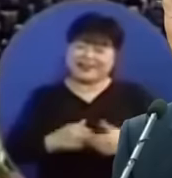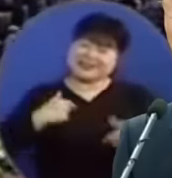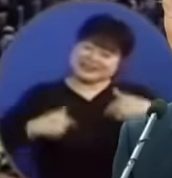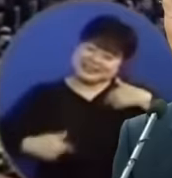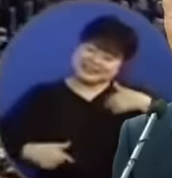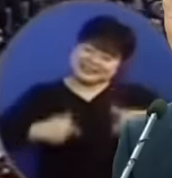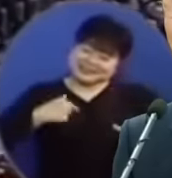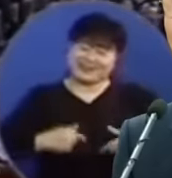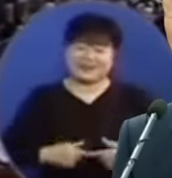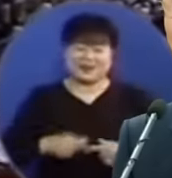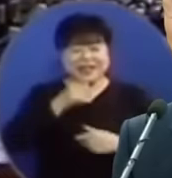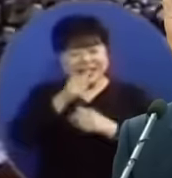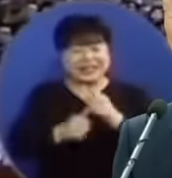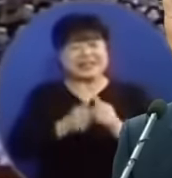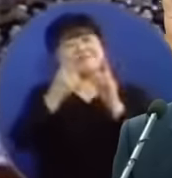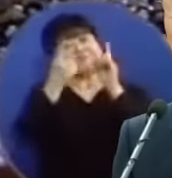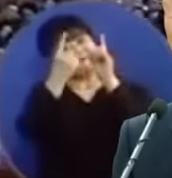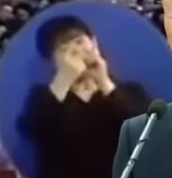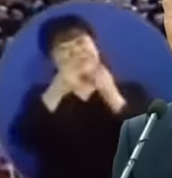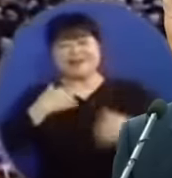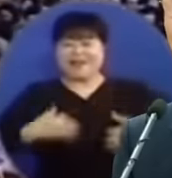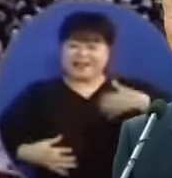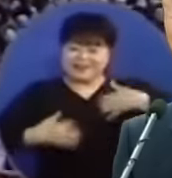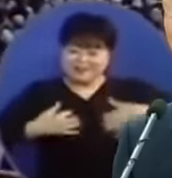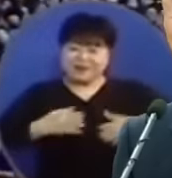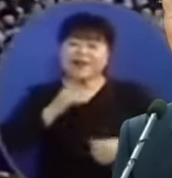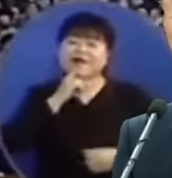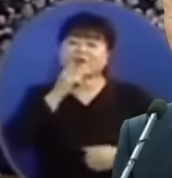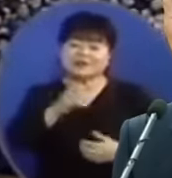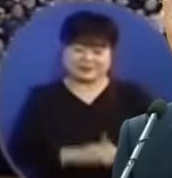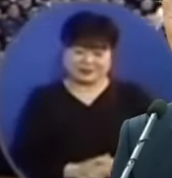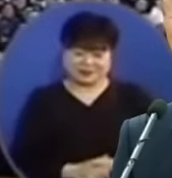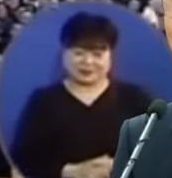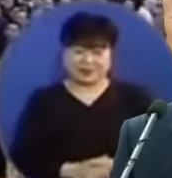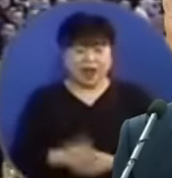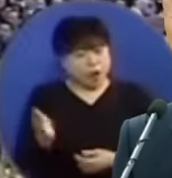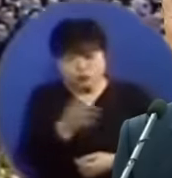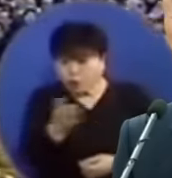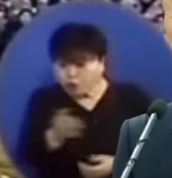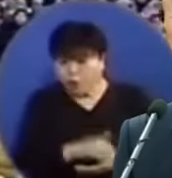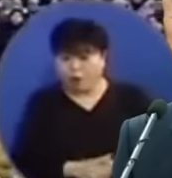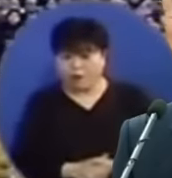즐거워하며 나의 구원의 하나님을 말미암아 기뻐하리로다. 아무것도 없는데